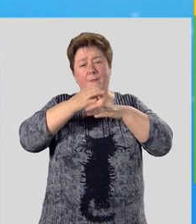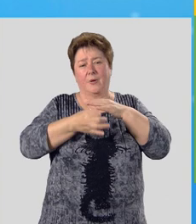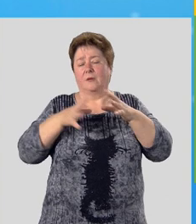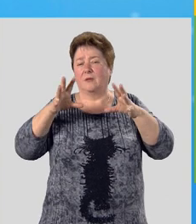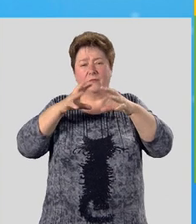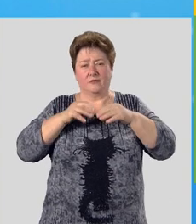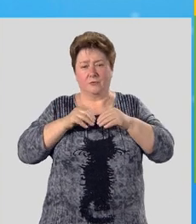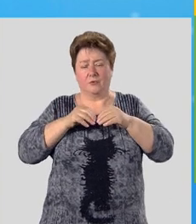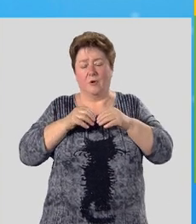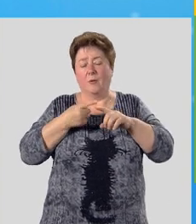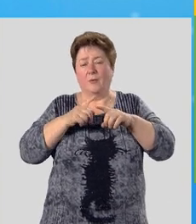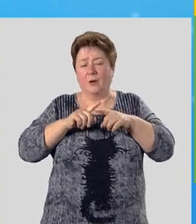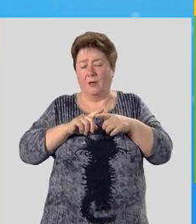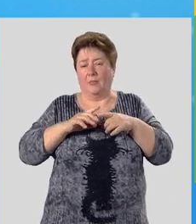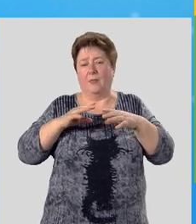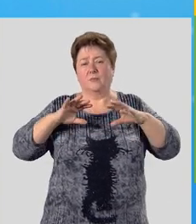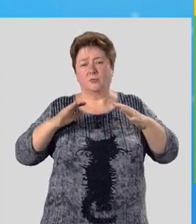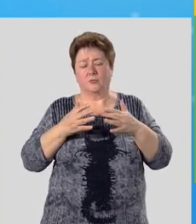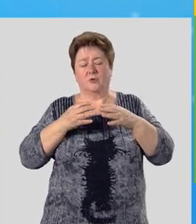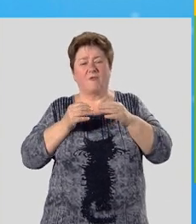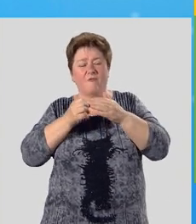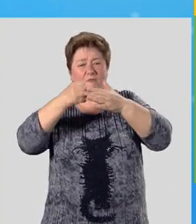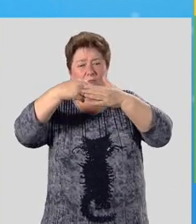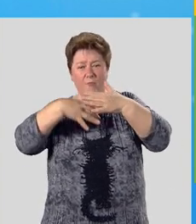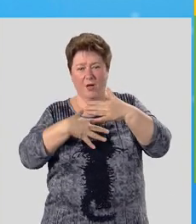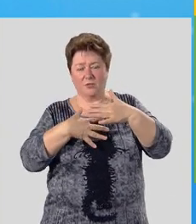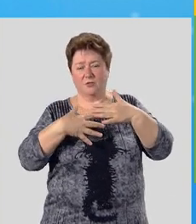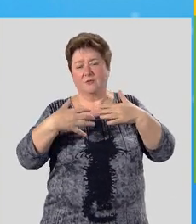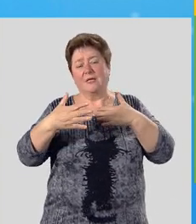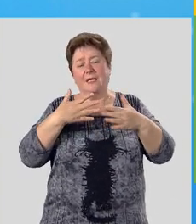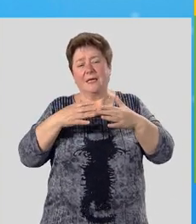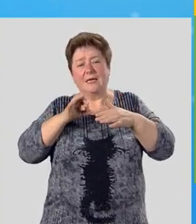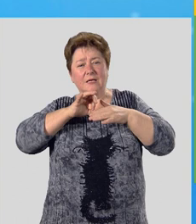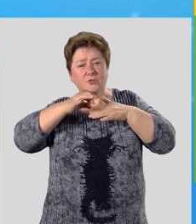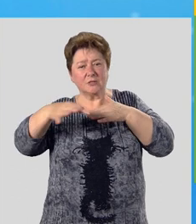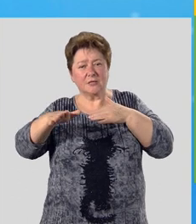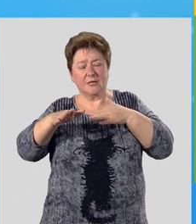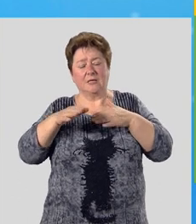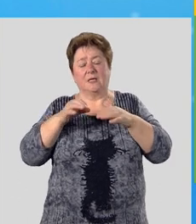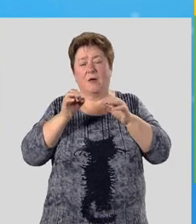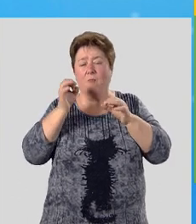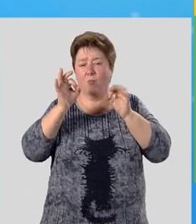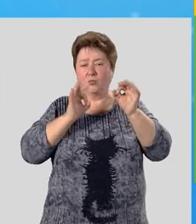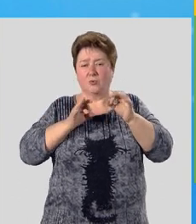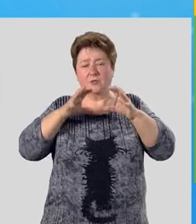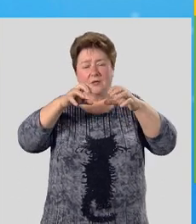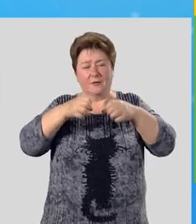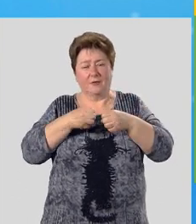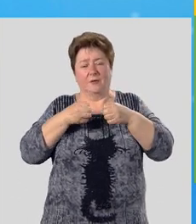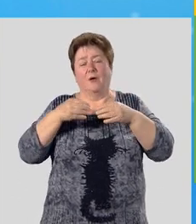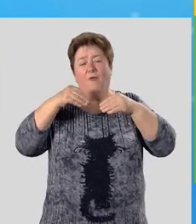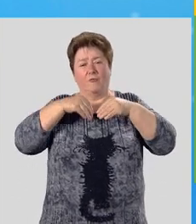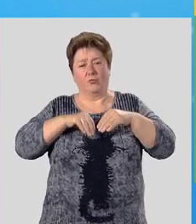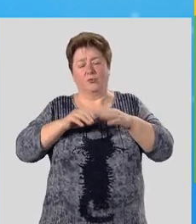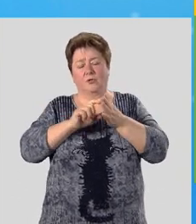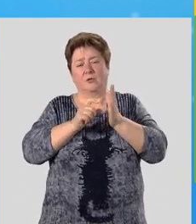целиком. При этом происходит ее впячивание и отшнуровывание пузырька с захваченными частицами